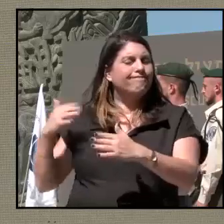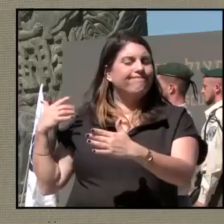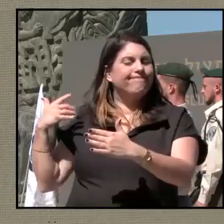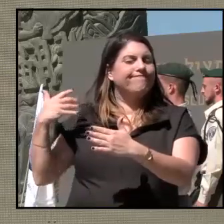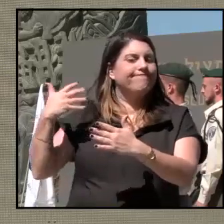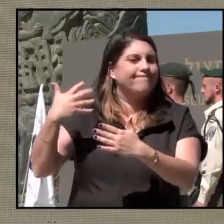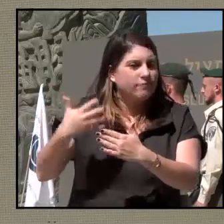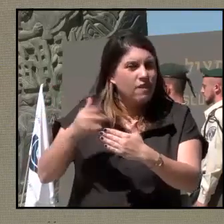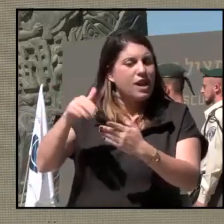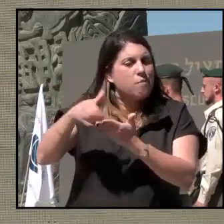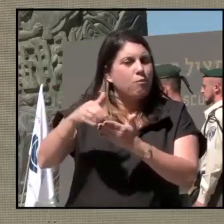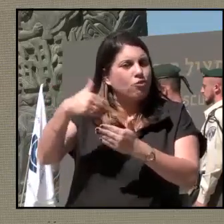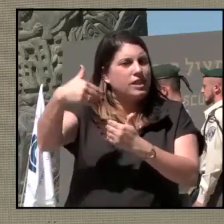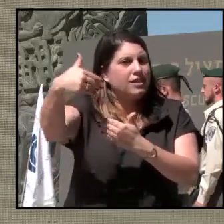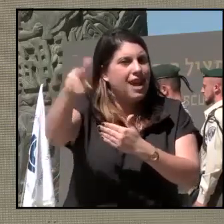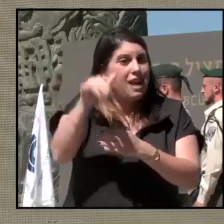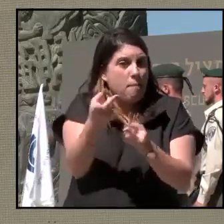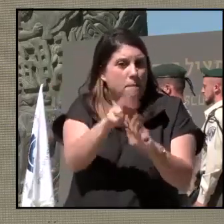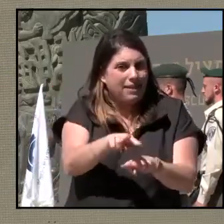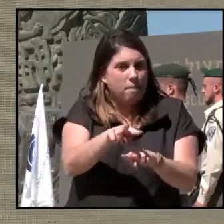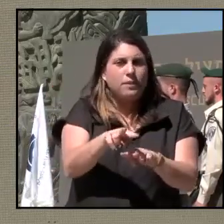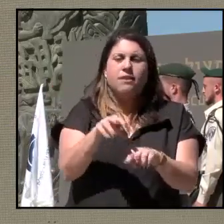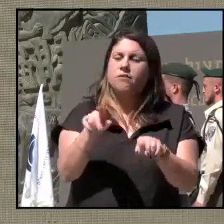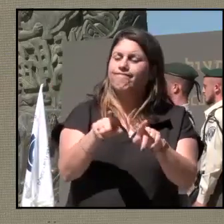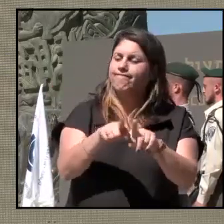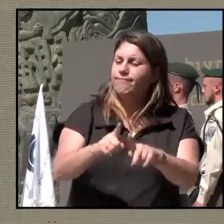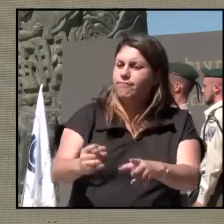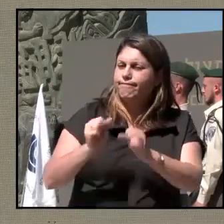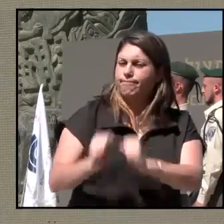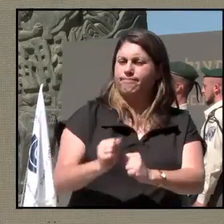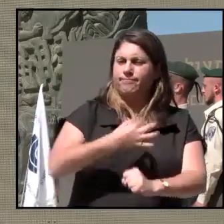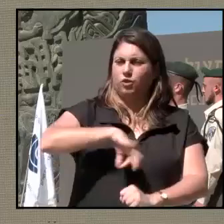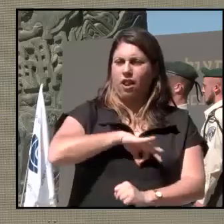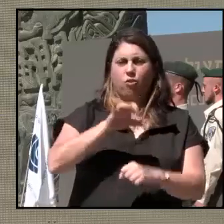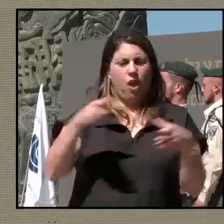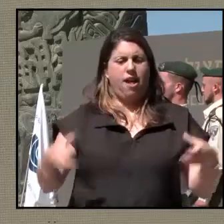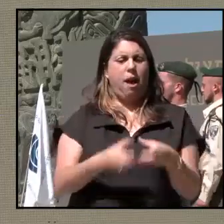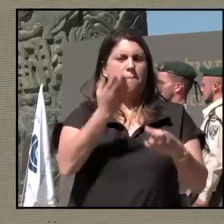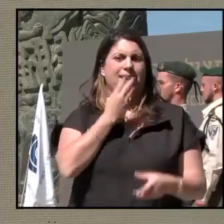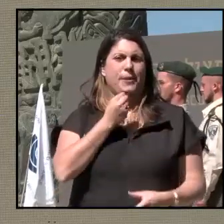לכתם. הם עמודי התווך שלנו, של המורשת, של העם היהודי.